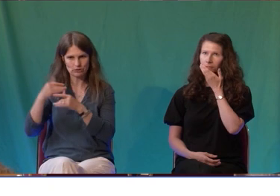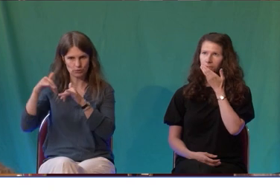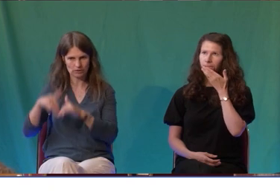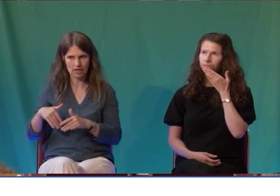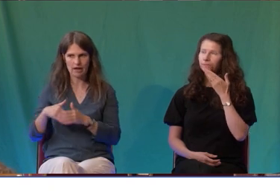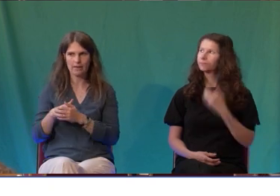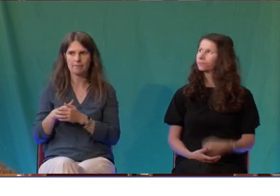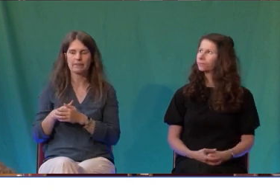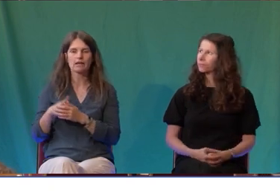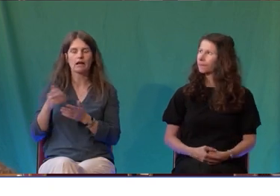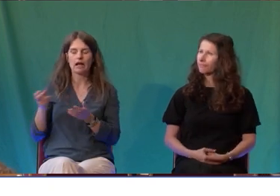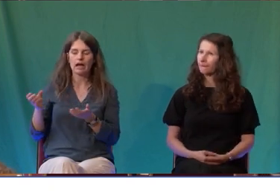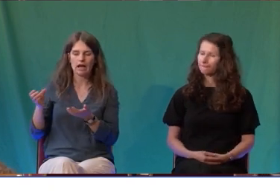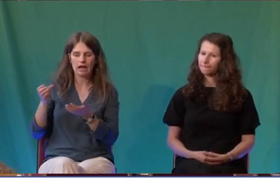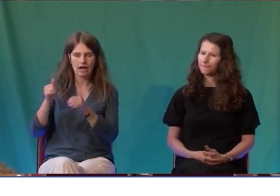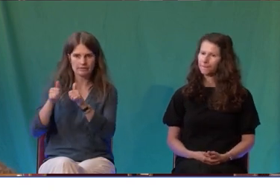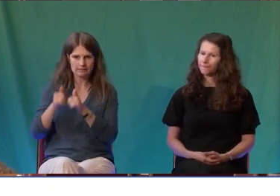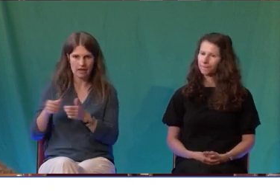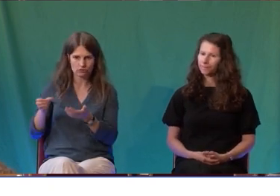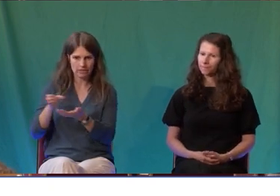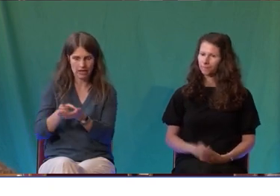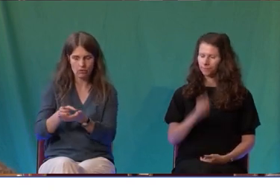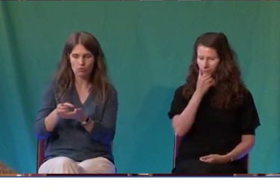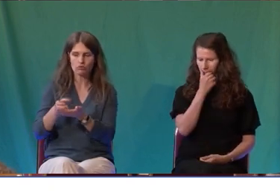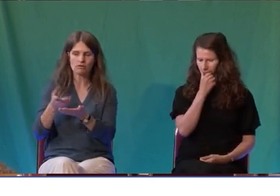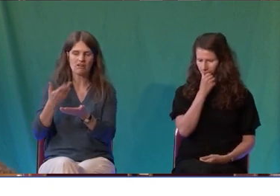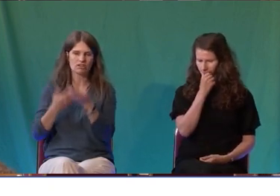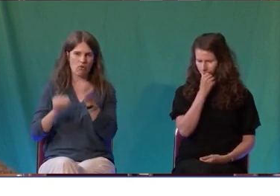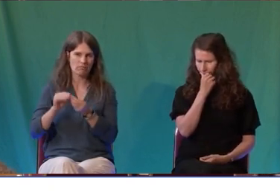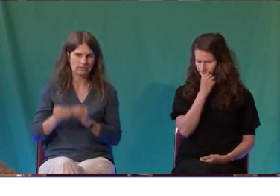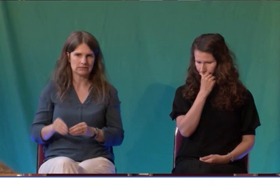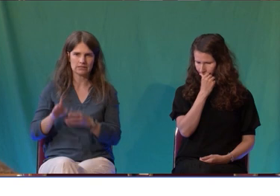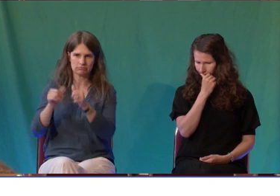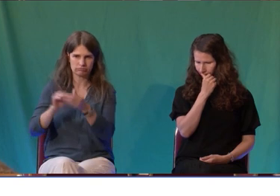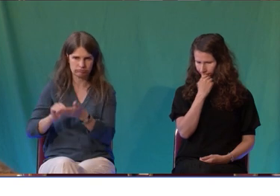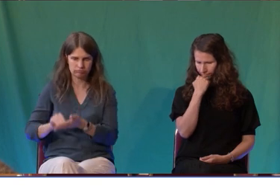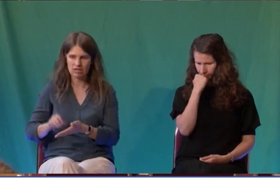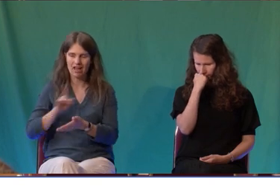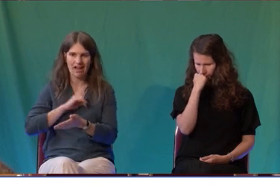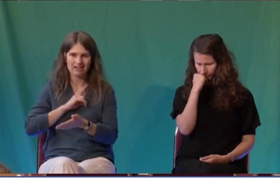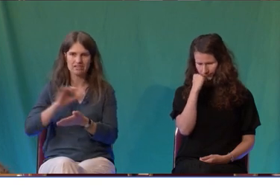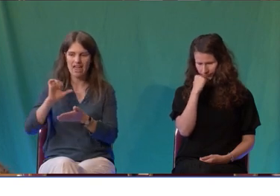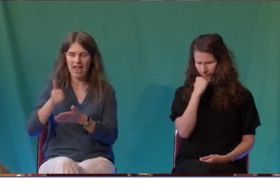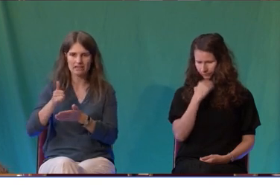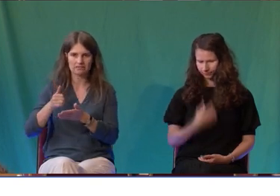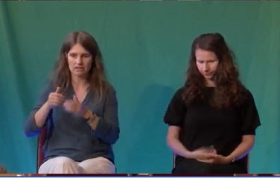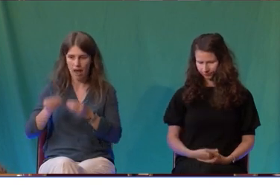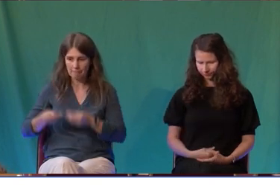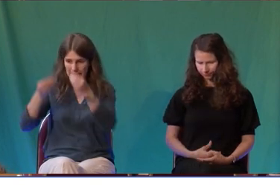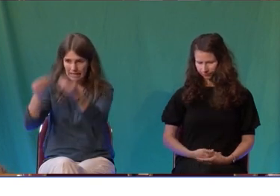die Anträge werden nicht weitergeleitet wenn sie gestellt sind die müssten eigentlich von der ersten Stelle bearbeitet werden